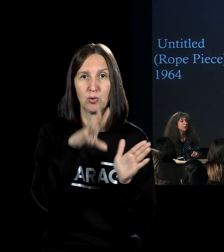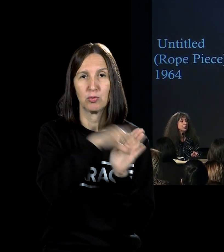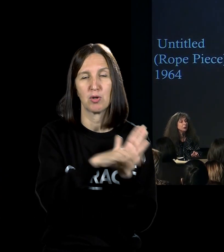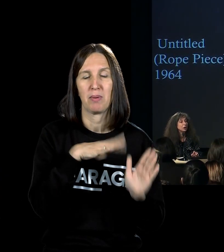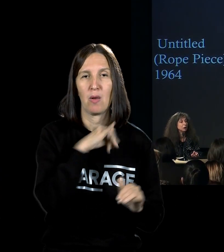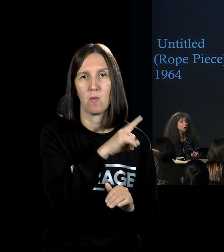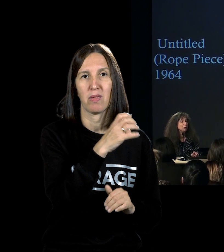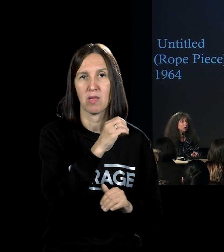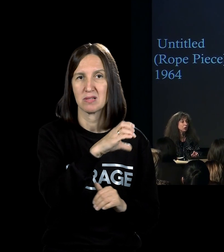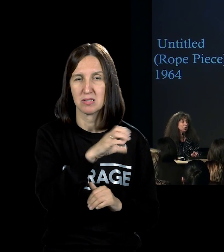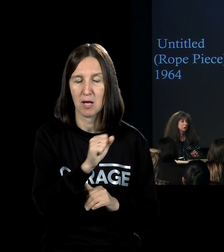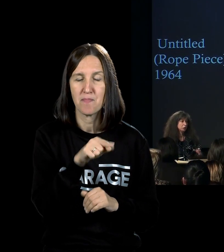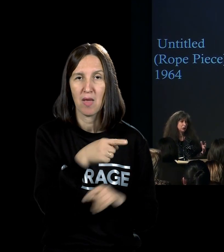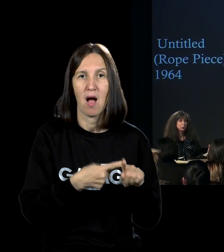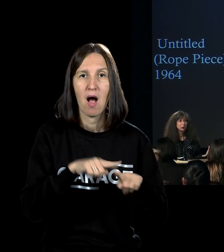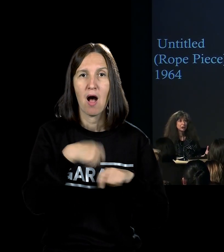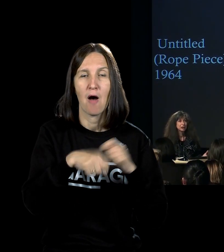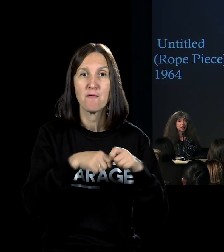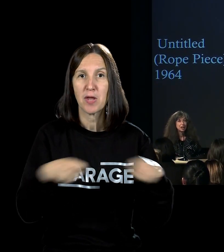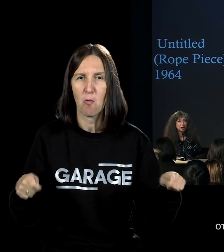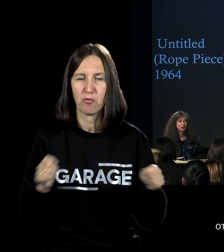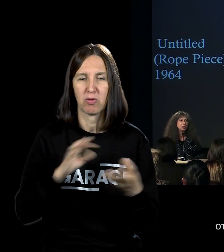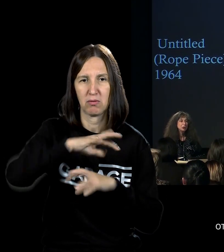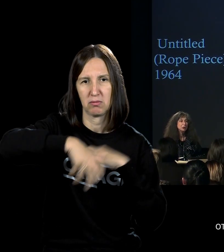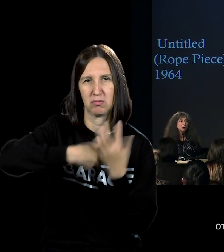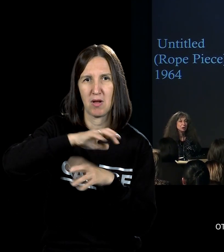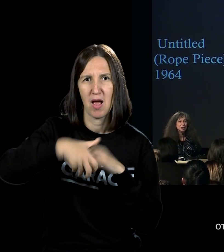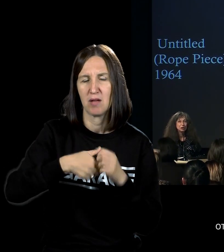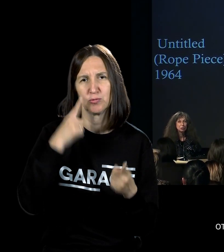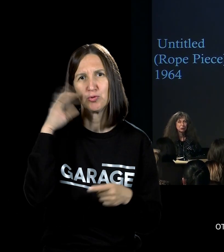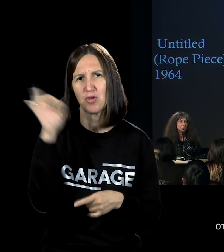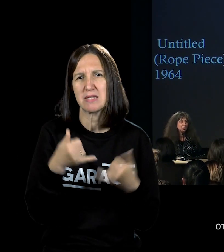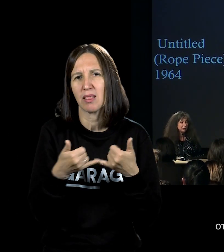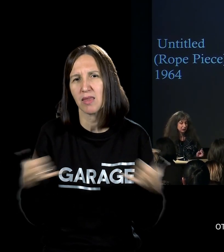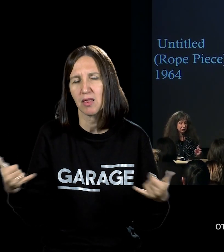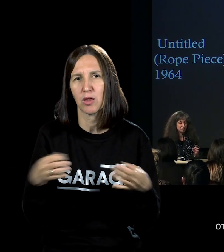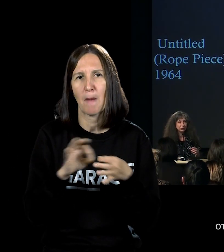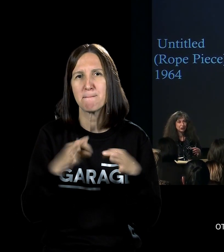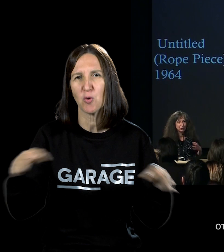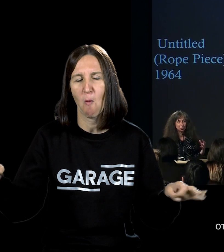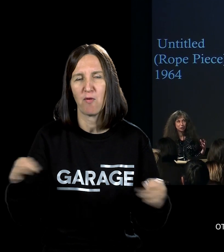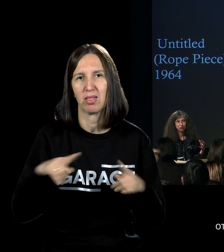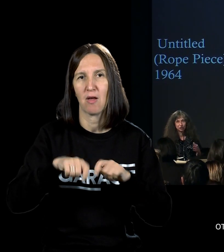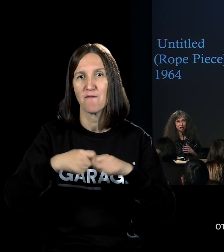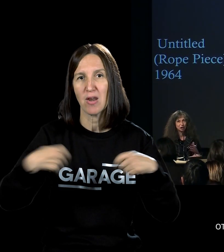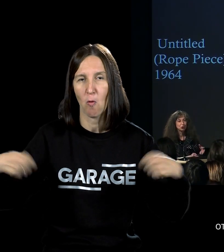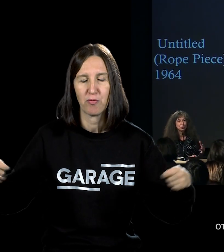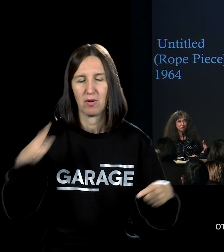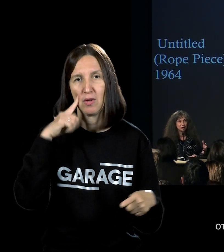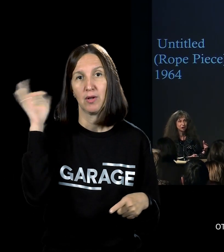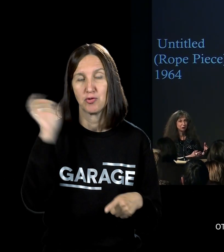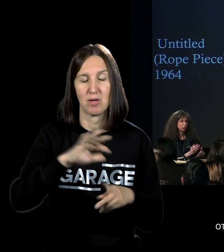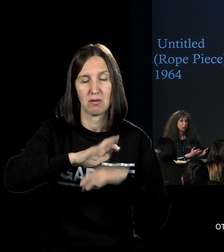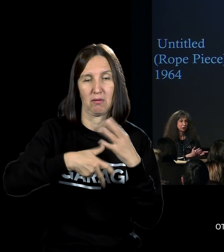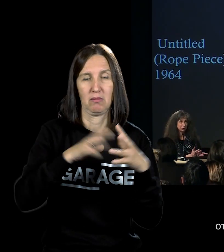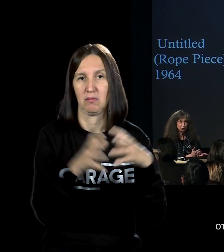Хессы. Веревки, которые могут перепутанные. А, знаете, у веревок, у ниток, у проводов есть такая отвратительная особенность, когда ничего с